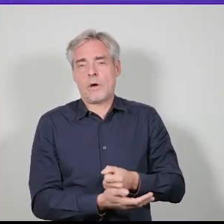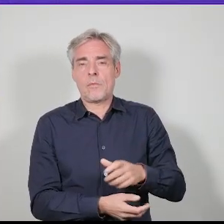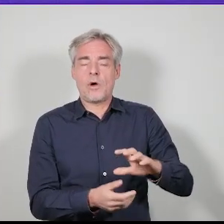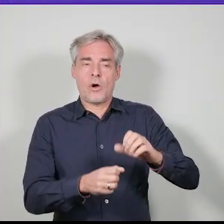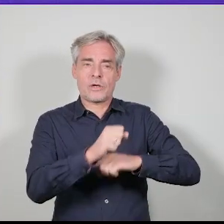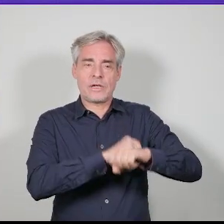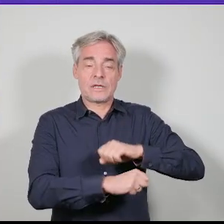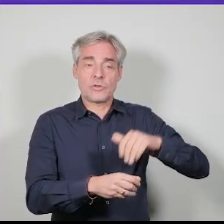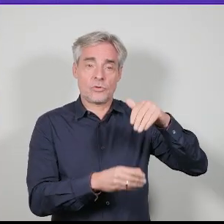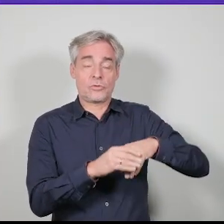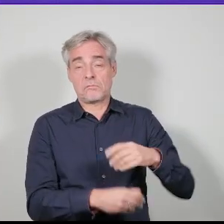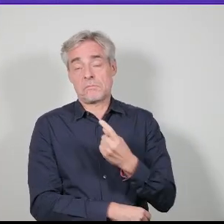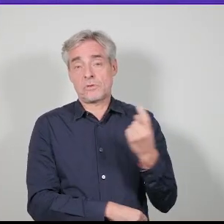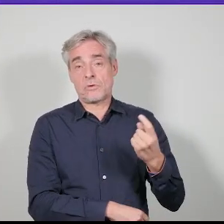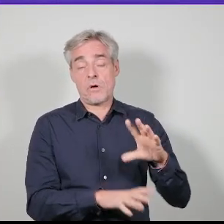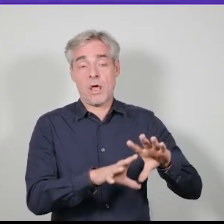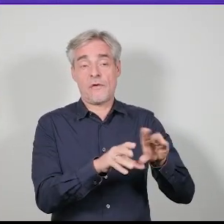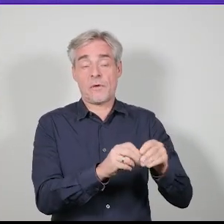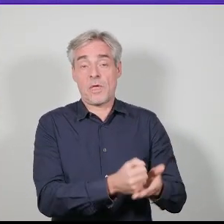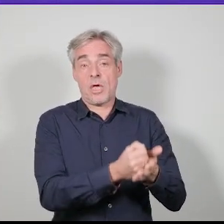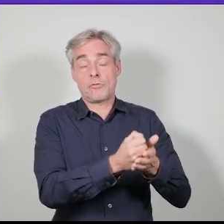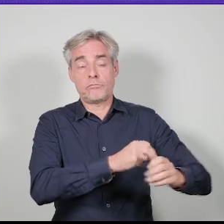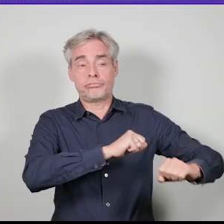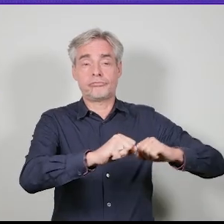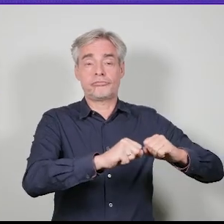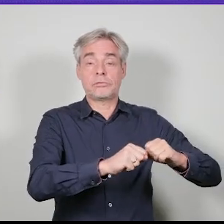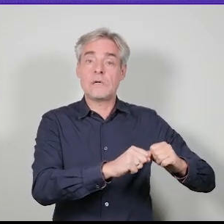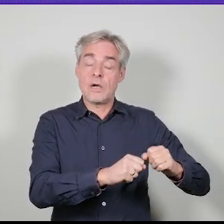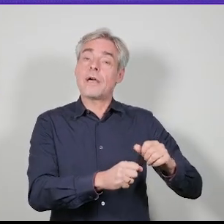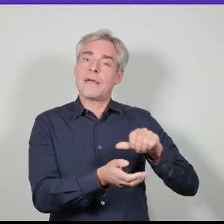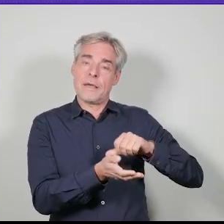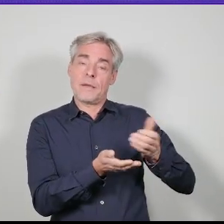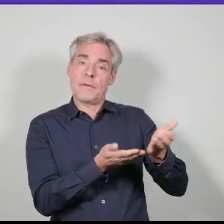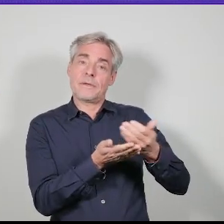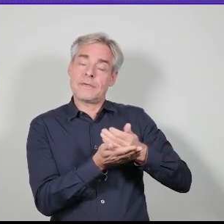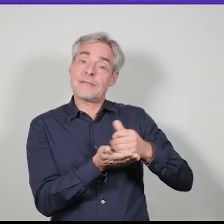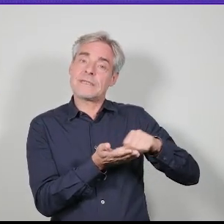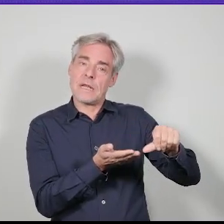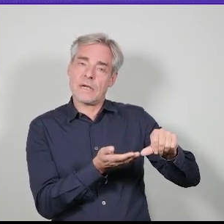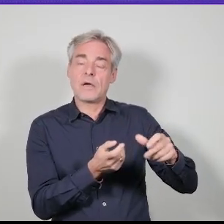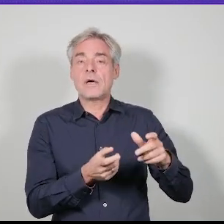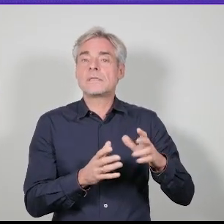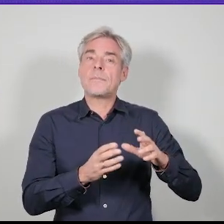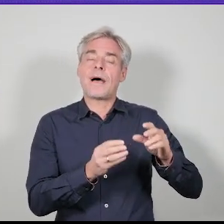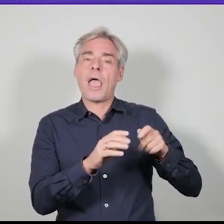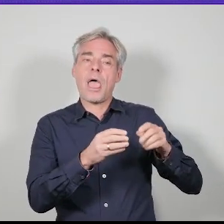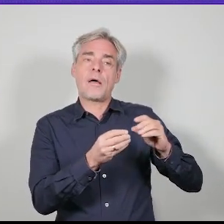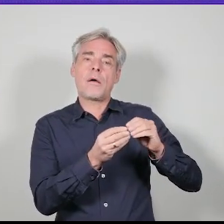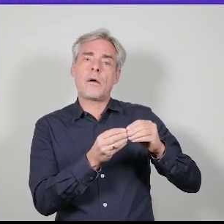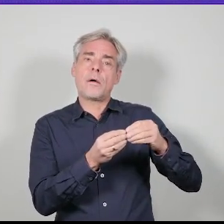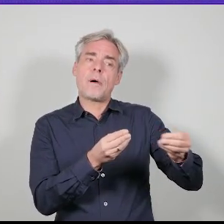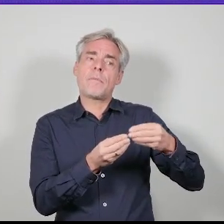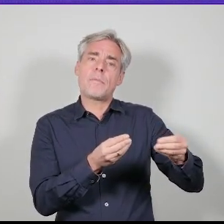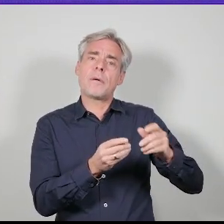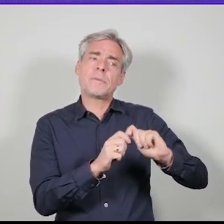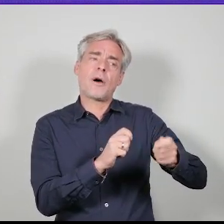configurations où c'est simplement l'aide familiale qui est mobilisée et qui est rémunérée, monétarisée. C'est plus du dédommagement comme en France